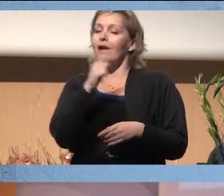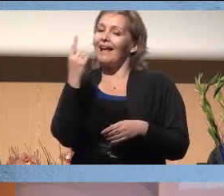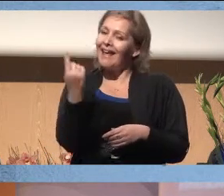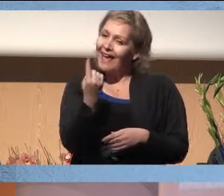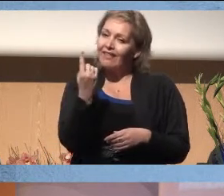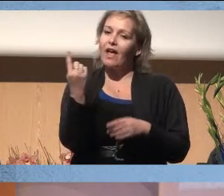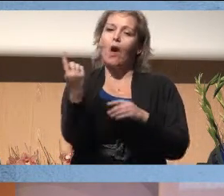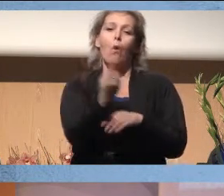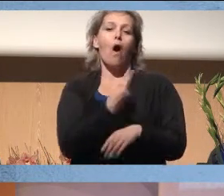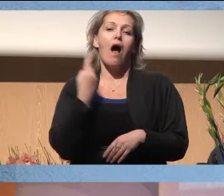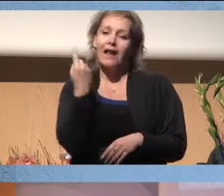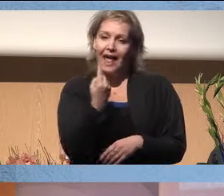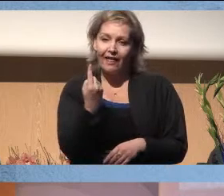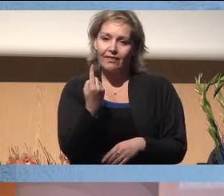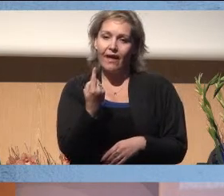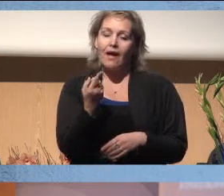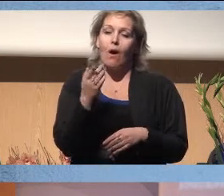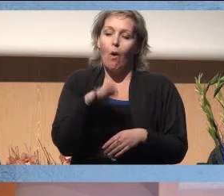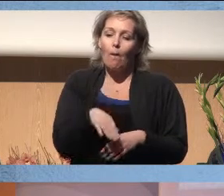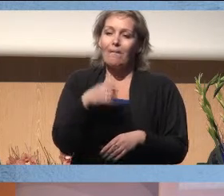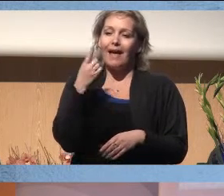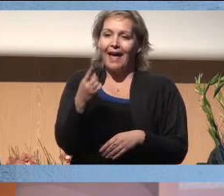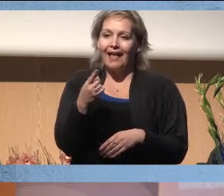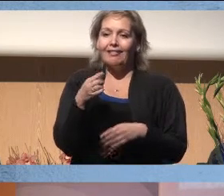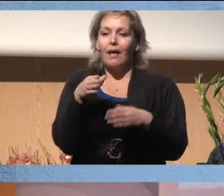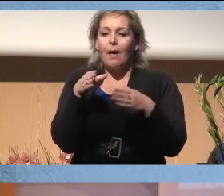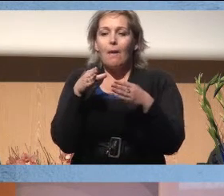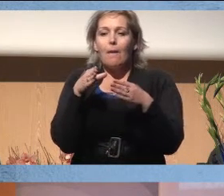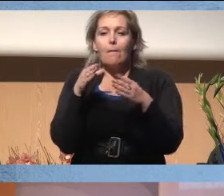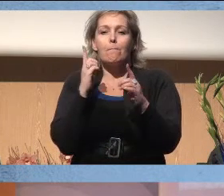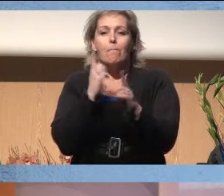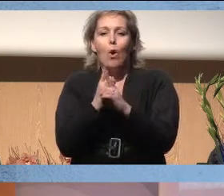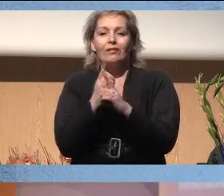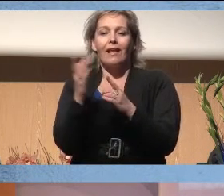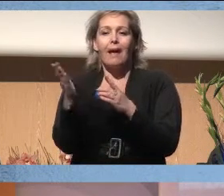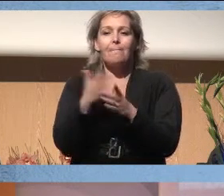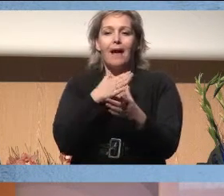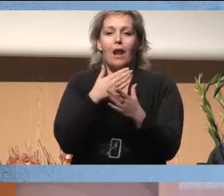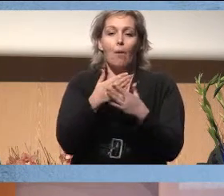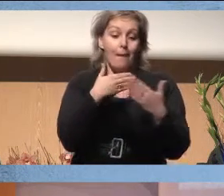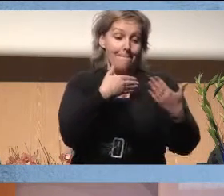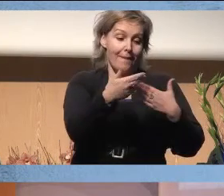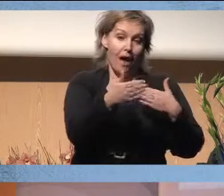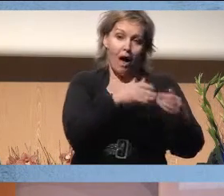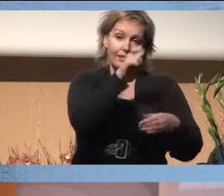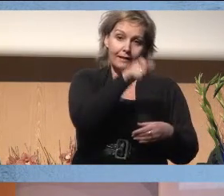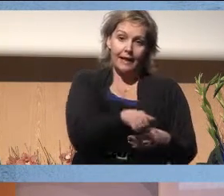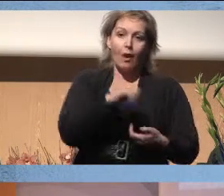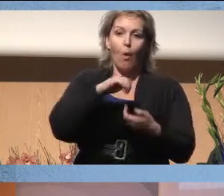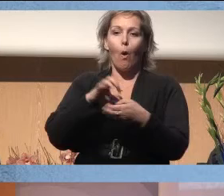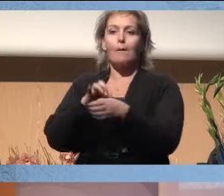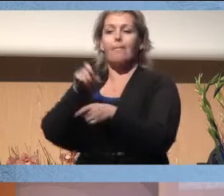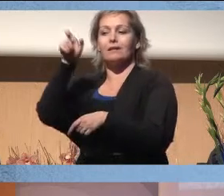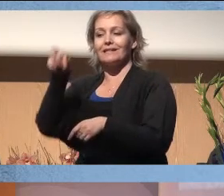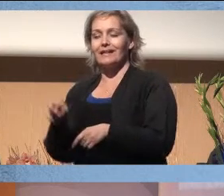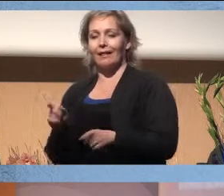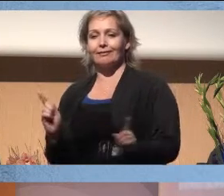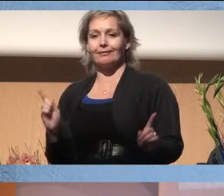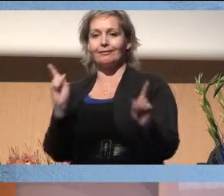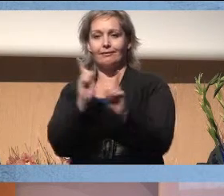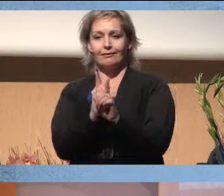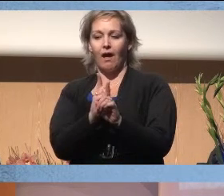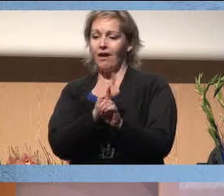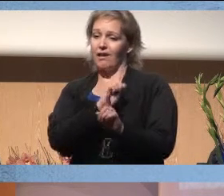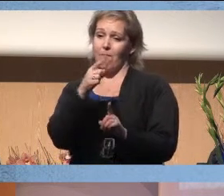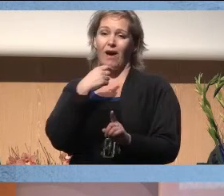og alene om et møte mellom behandler og pasient. Og du